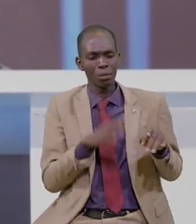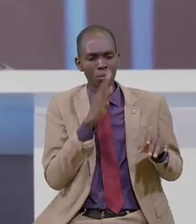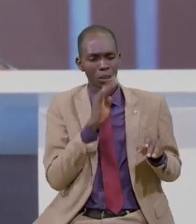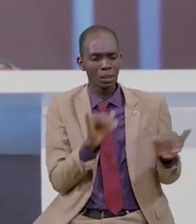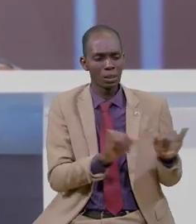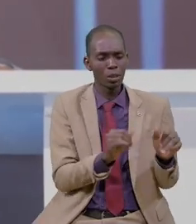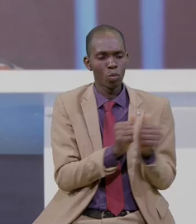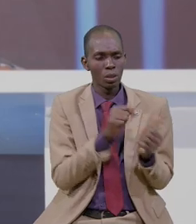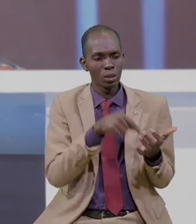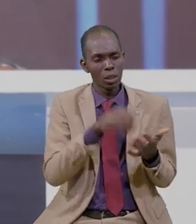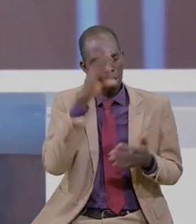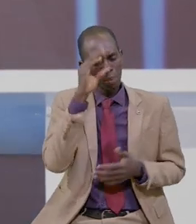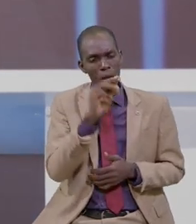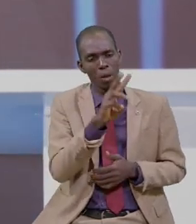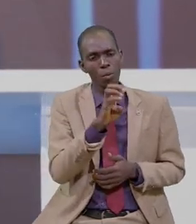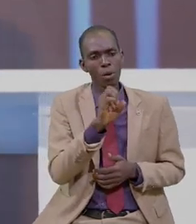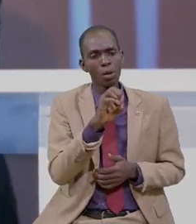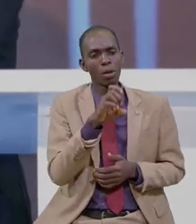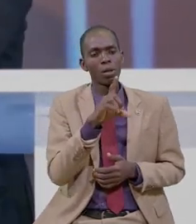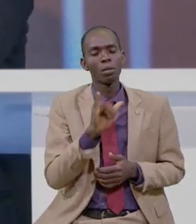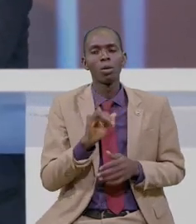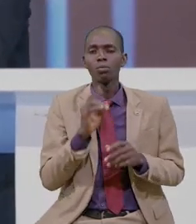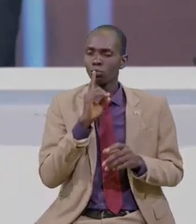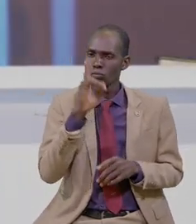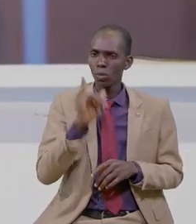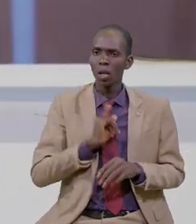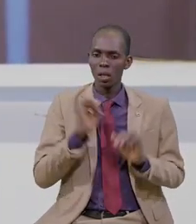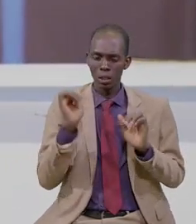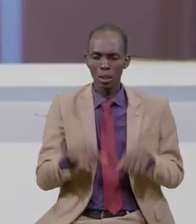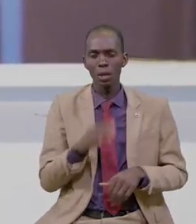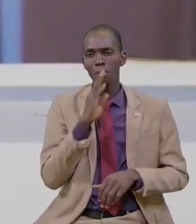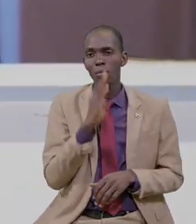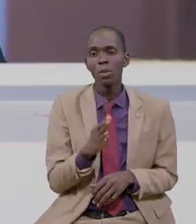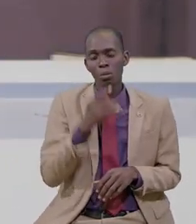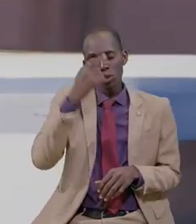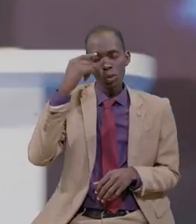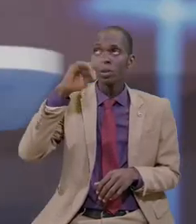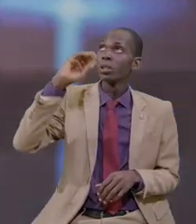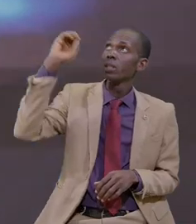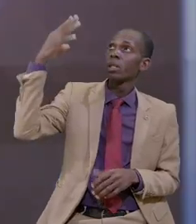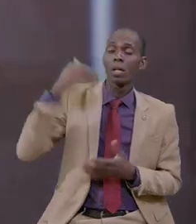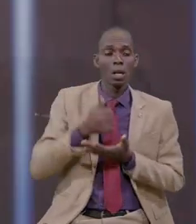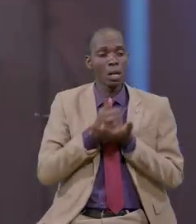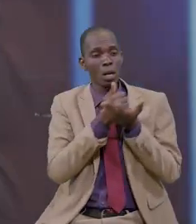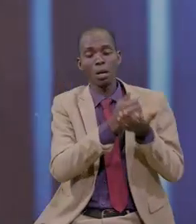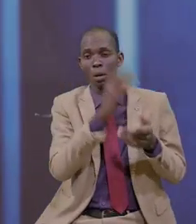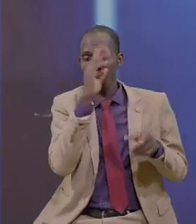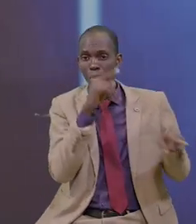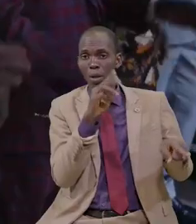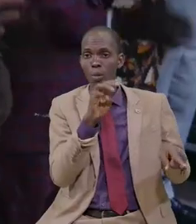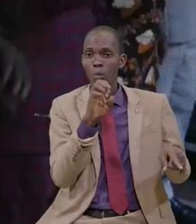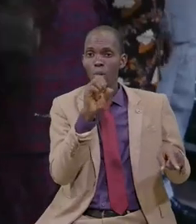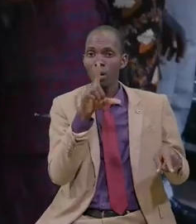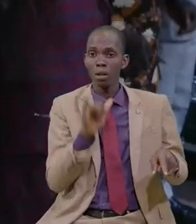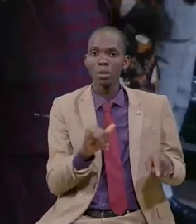Hein, si la grâce l'a fait, a fait de lui ce qu'il est, cette même grâce peut faire de toi ce que tu dois être au nom